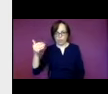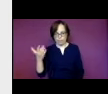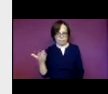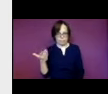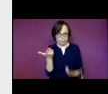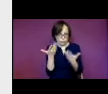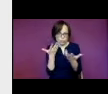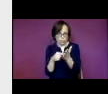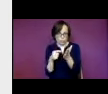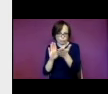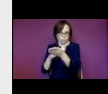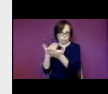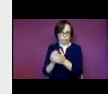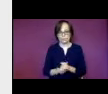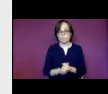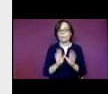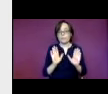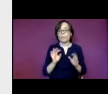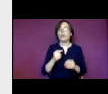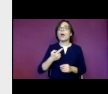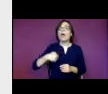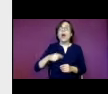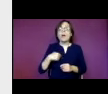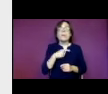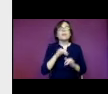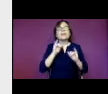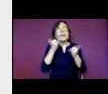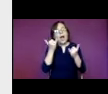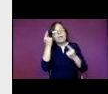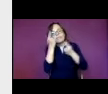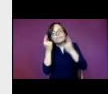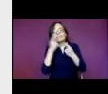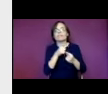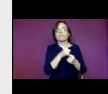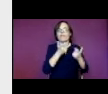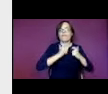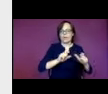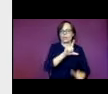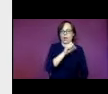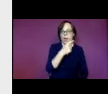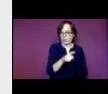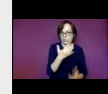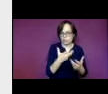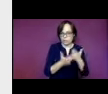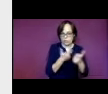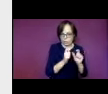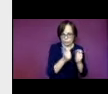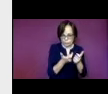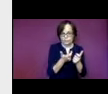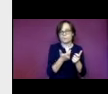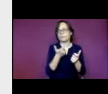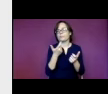to, jak my przestrzennie podchodziliśmy do rozwiązania tego wieślandu, to wzięliśmy na warsztat trochę takie